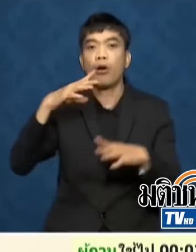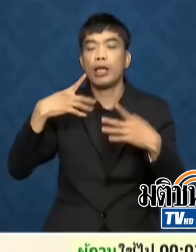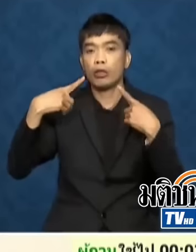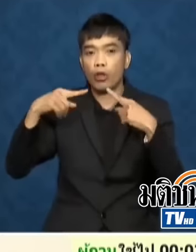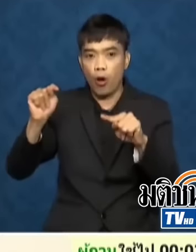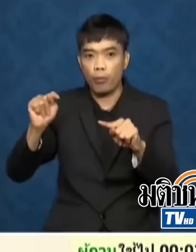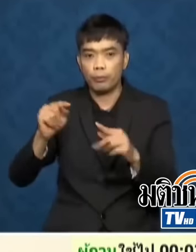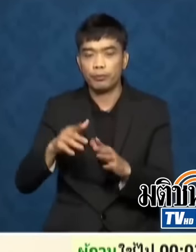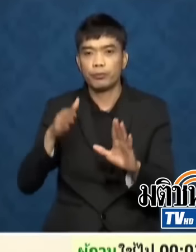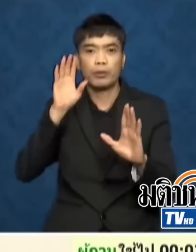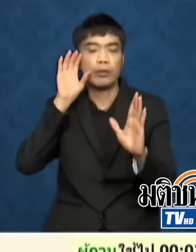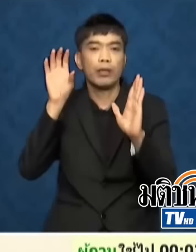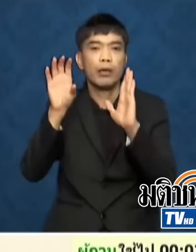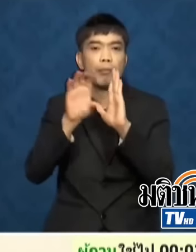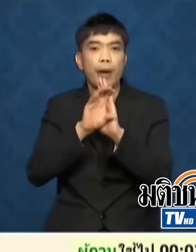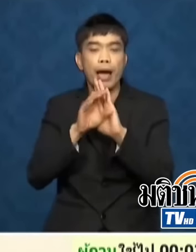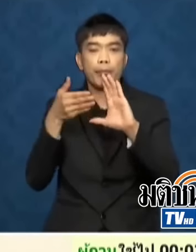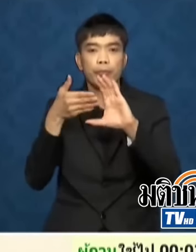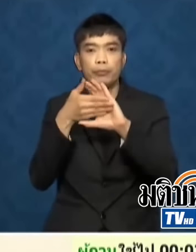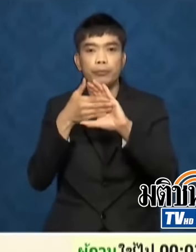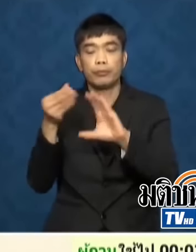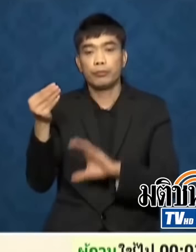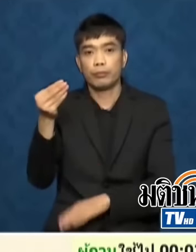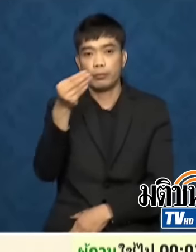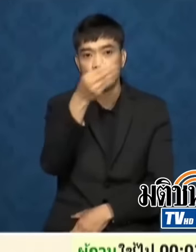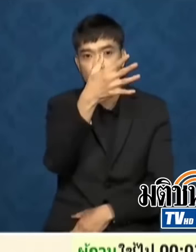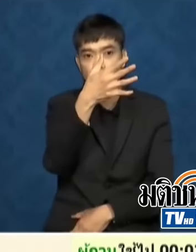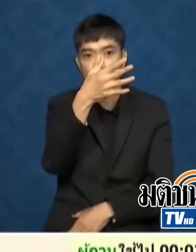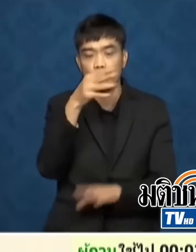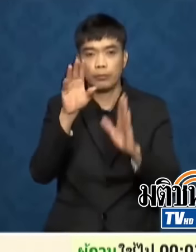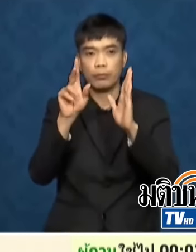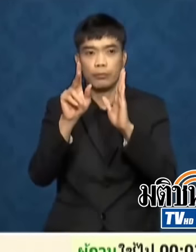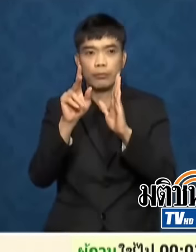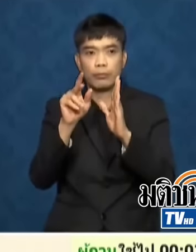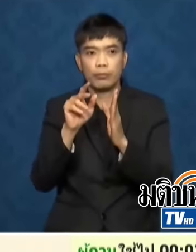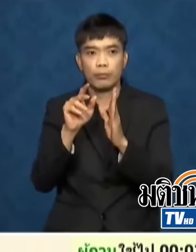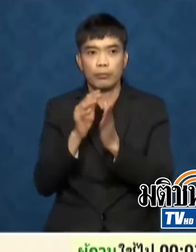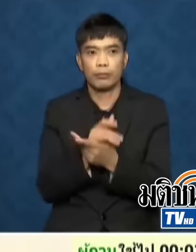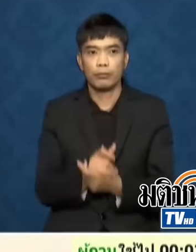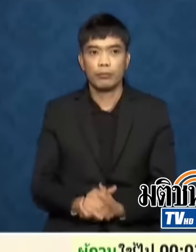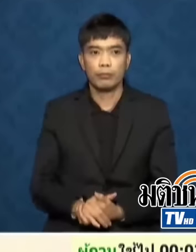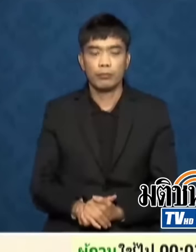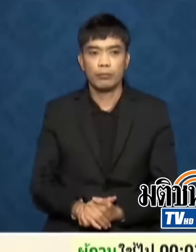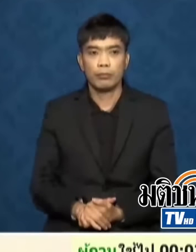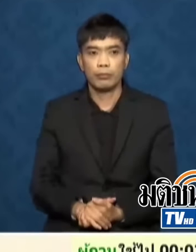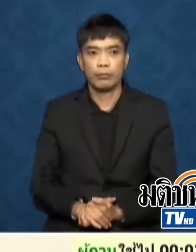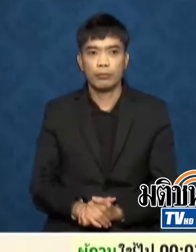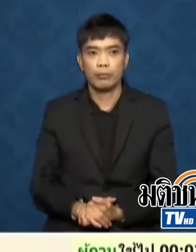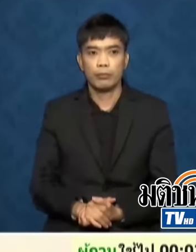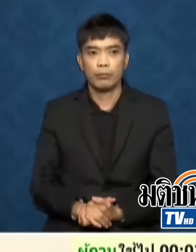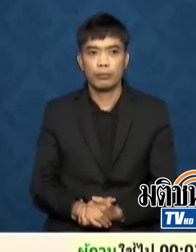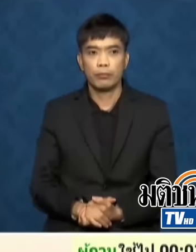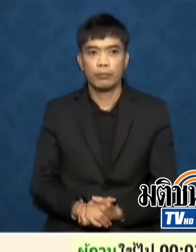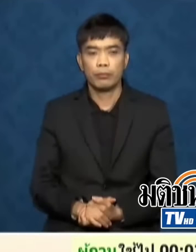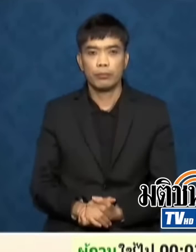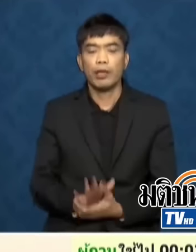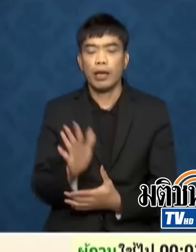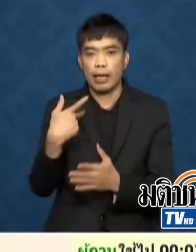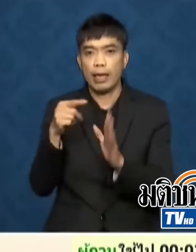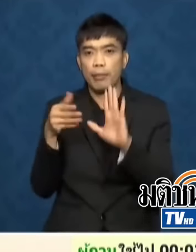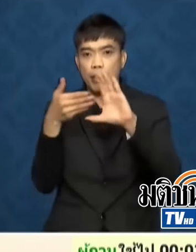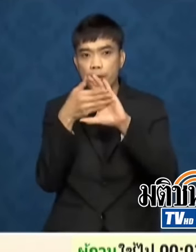ลด์นิดเดียวครับไอ้ที่มันเป็นข้อกฎหมายนะครับอันนี้เป็นข้อกฎหมายของกฎกระทรวงเองนะครับท่านทวีสองก ็สไลด์นี้ได้ขออนุญาตเรียบร้อยแล้วนะครับ เรียบร้